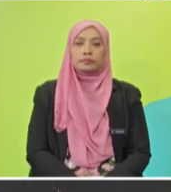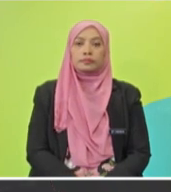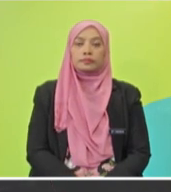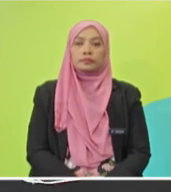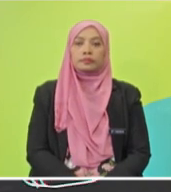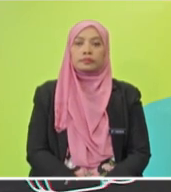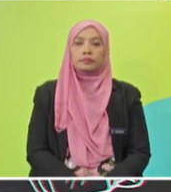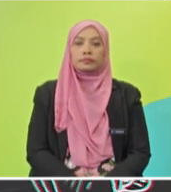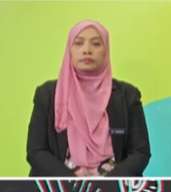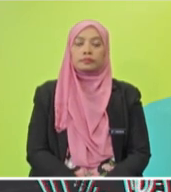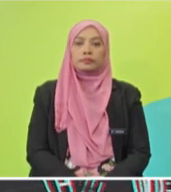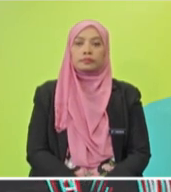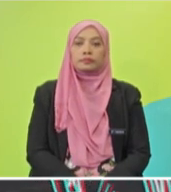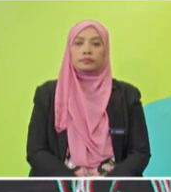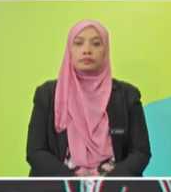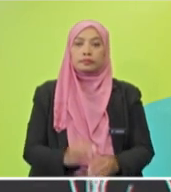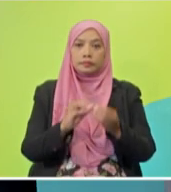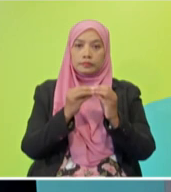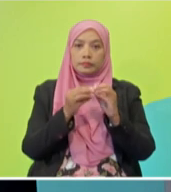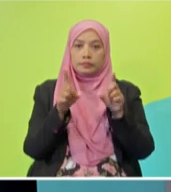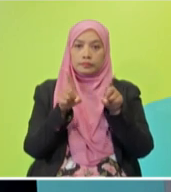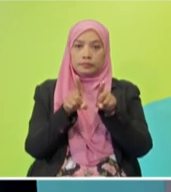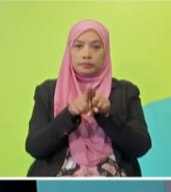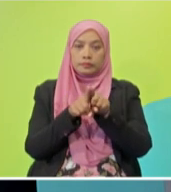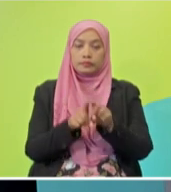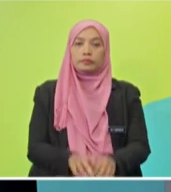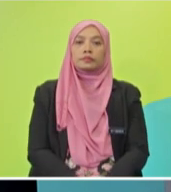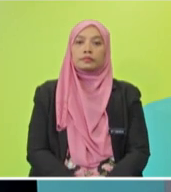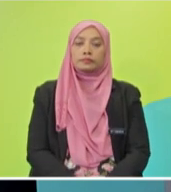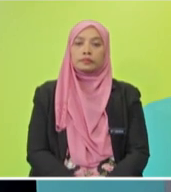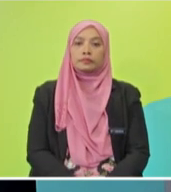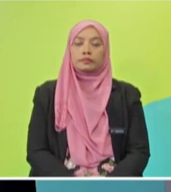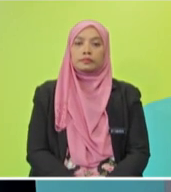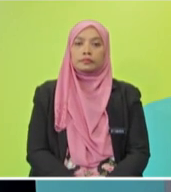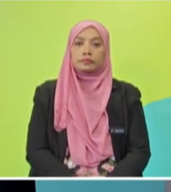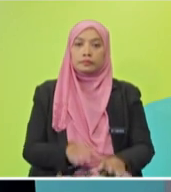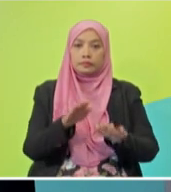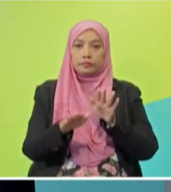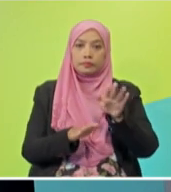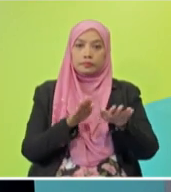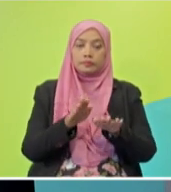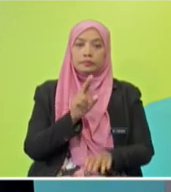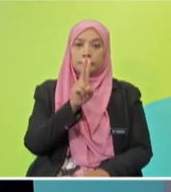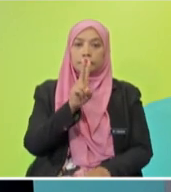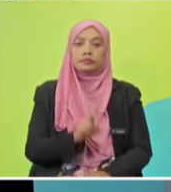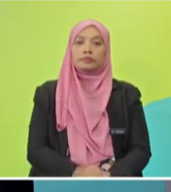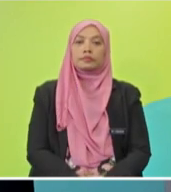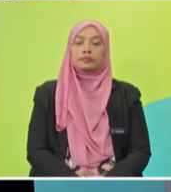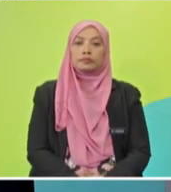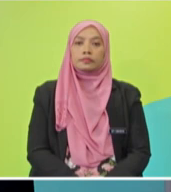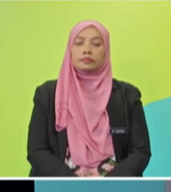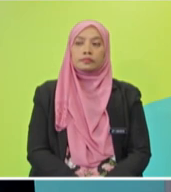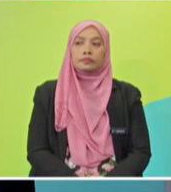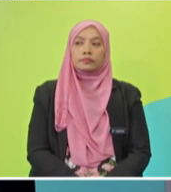lah, cikgu. Okey, dah sama semua unit dia. Langkah kedua kita, unit yang sama kan? Yeah. Bila masuk unit yang ketiga,